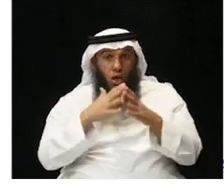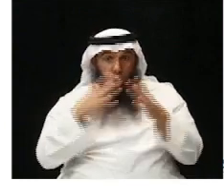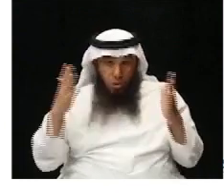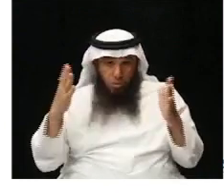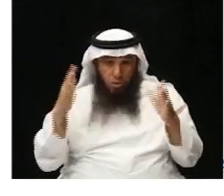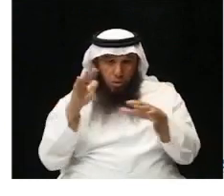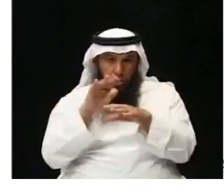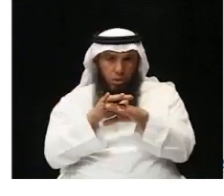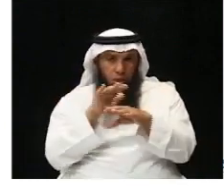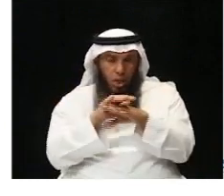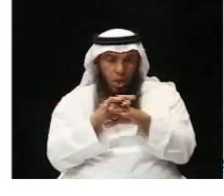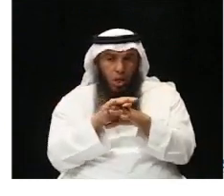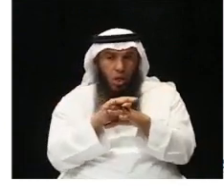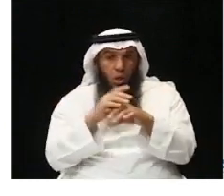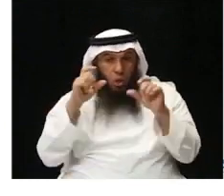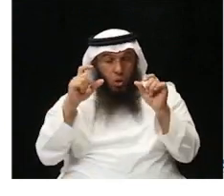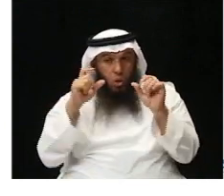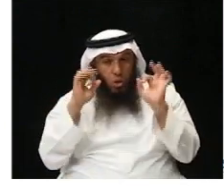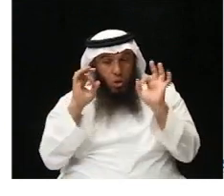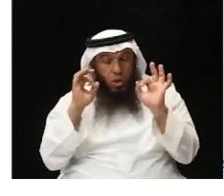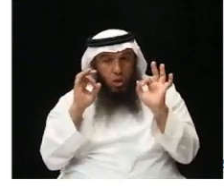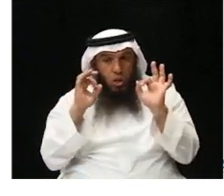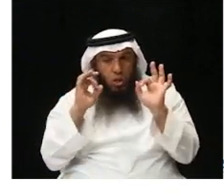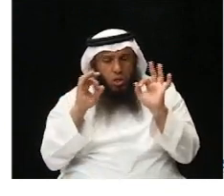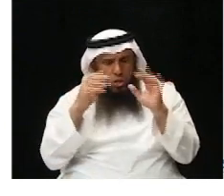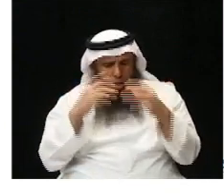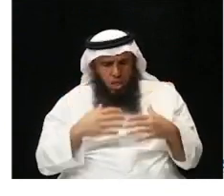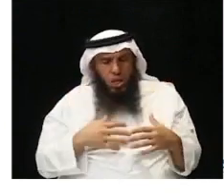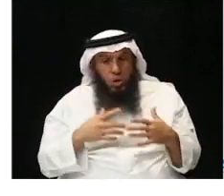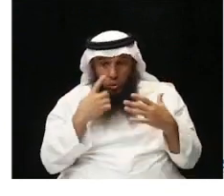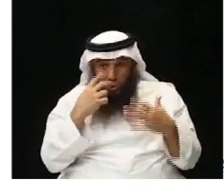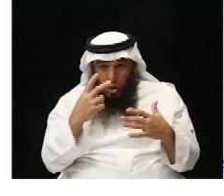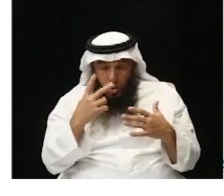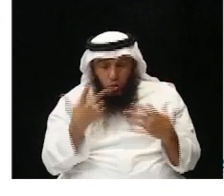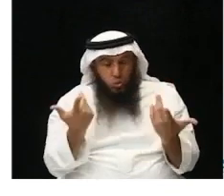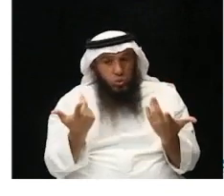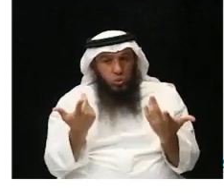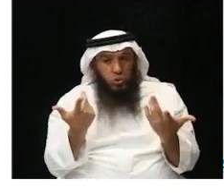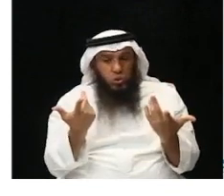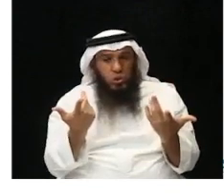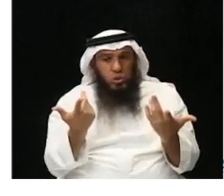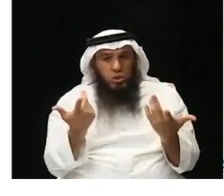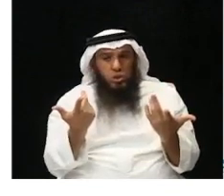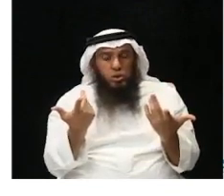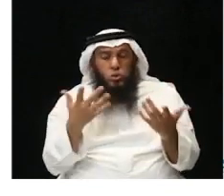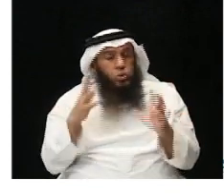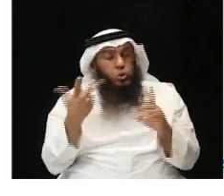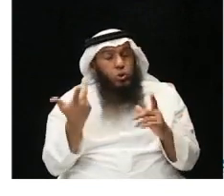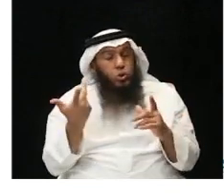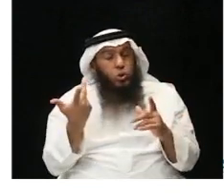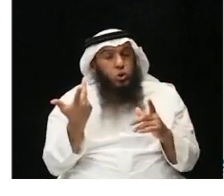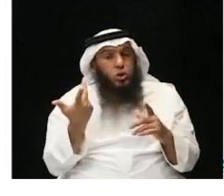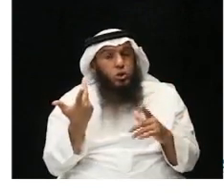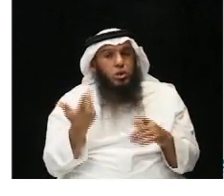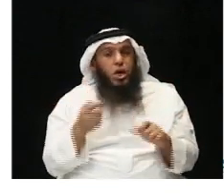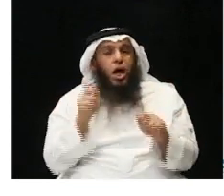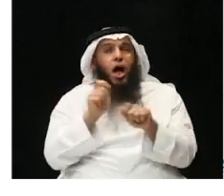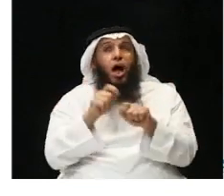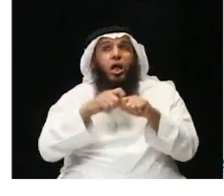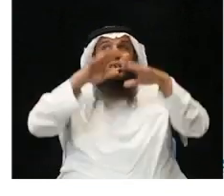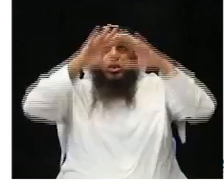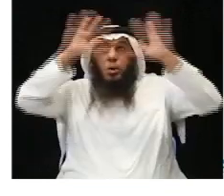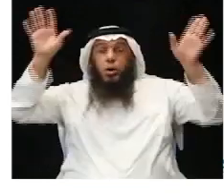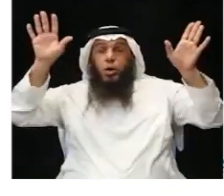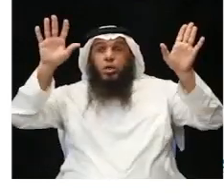دلائل وأقوى دلائل ودلائل محسوسة ومشاهدة، ما هي هذه الدلائل؟ هي خلق السماوات